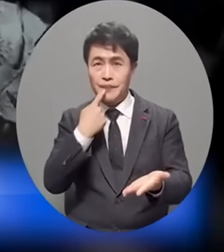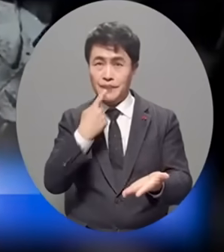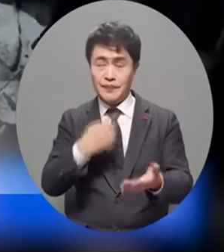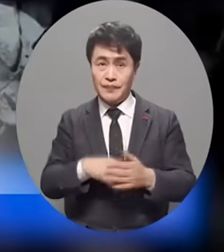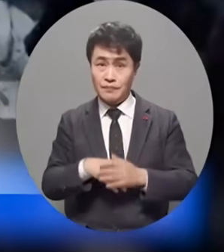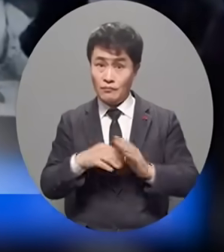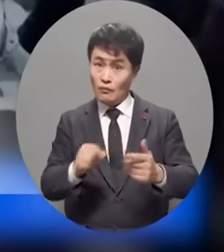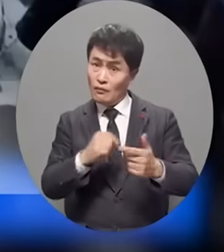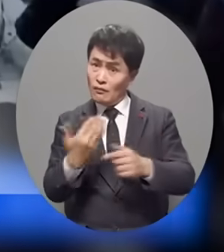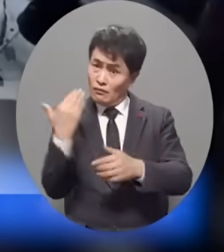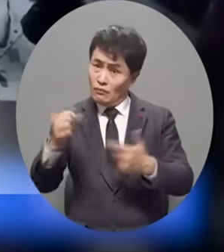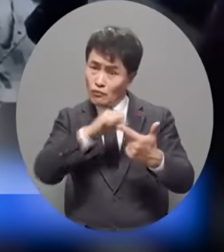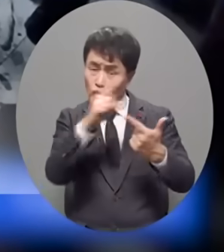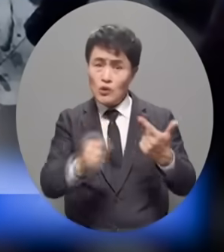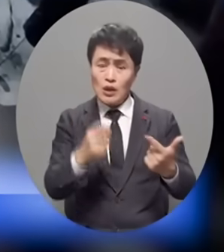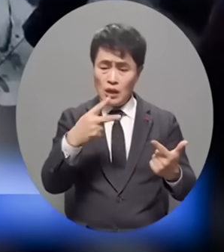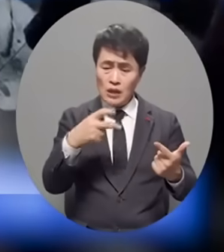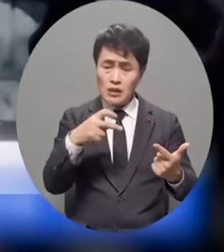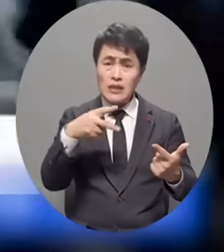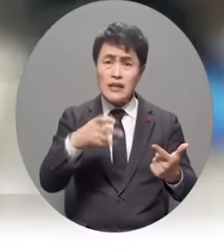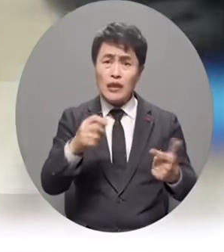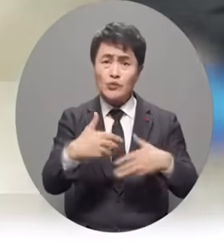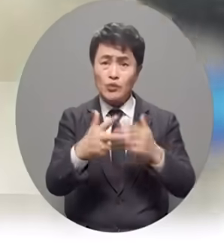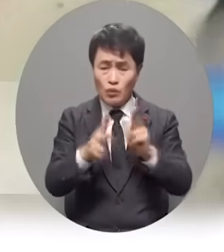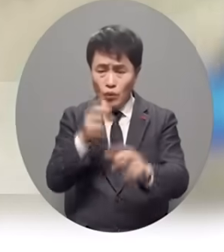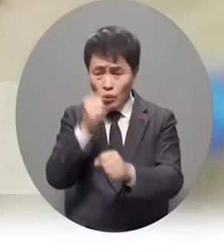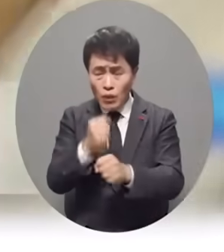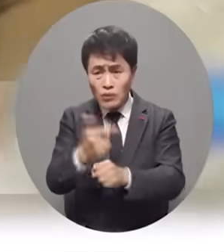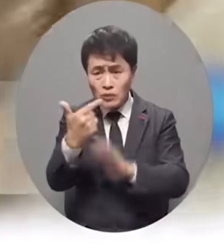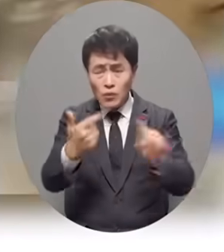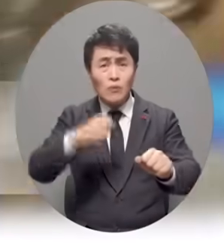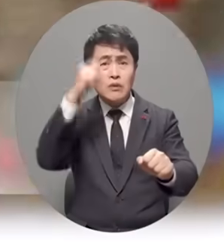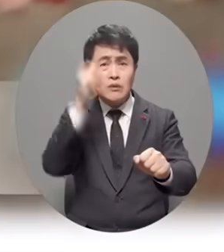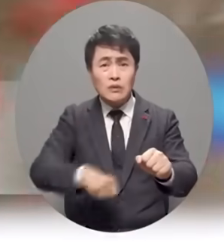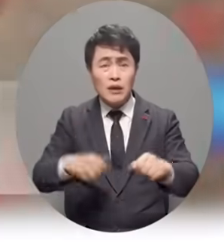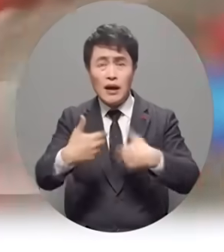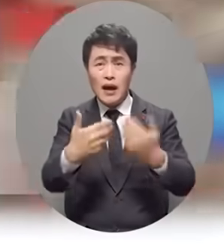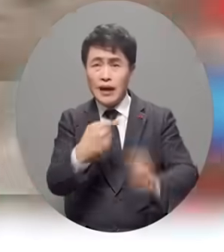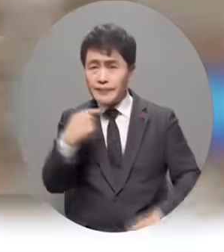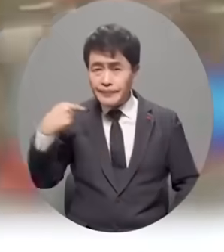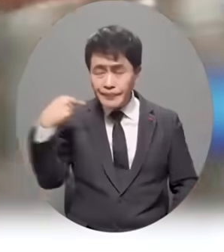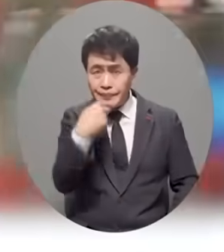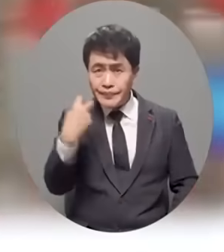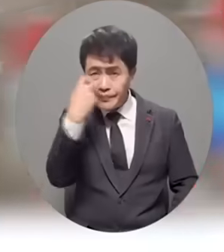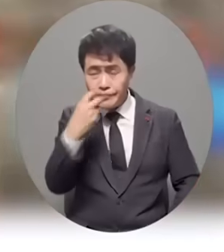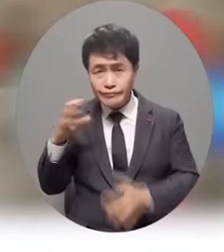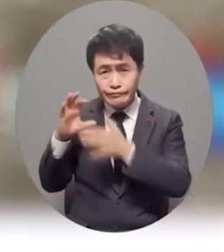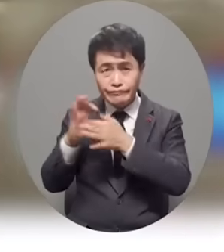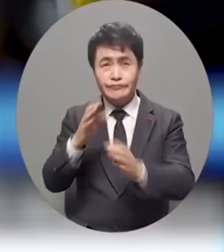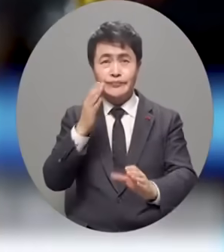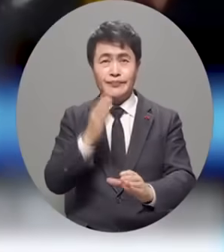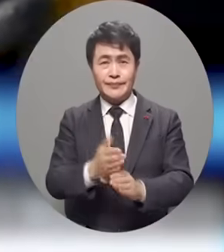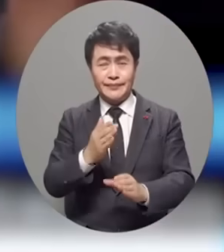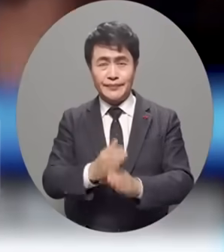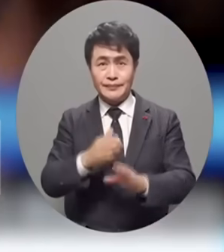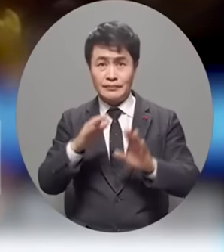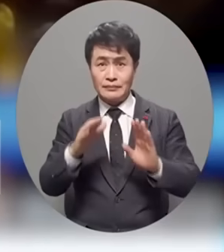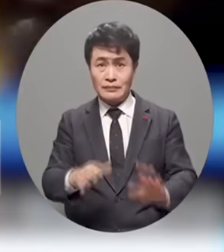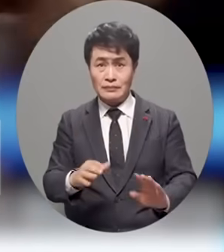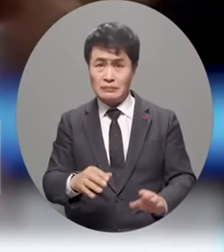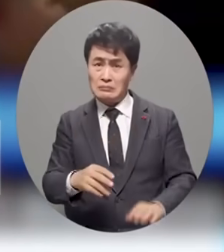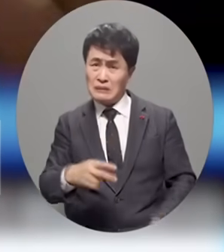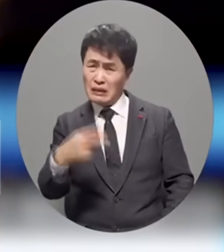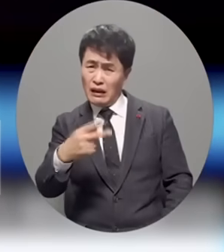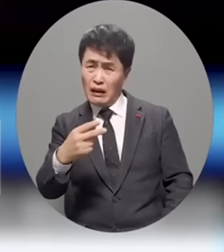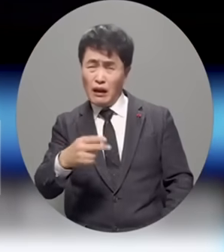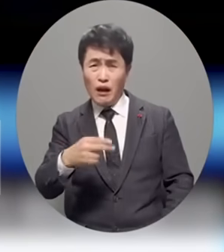지난 6월에도 산둥성에서 가짜 제조업자 6명을 체포하는 등 강력한 단속이 계속되고 있지만 2천 원도 안 되는